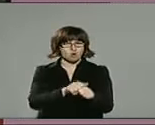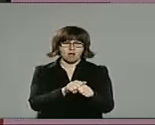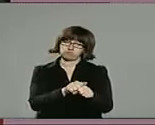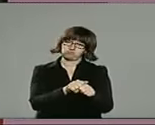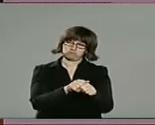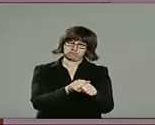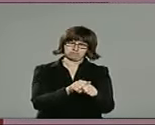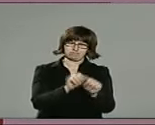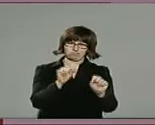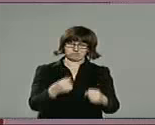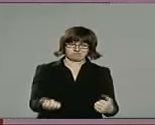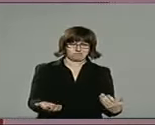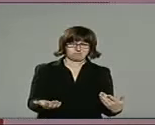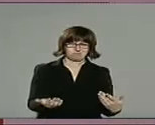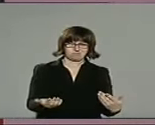würde.